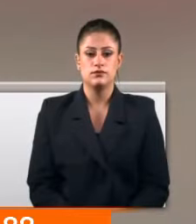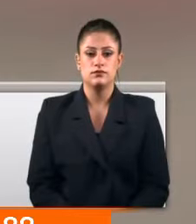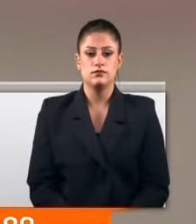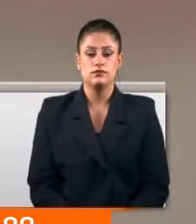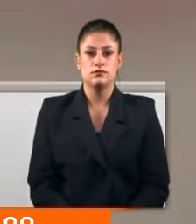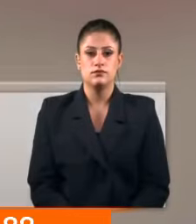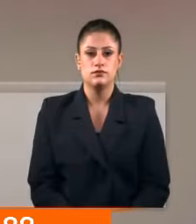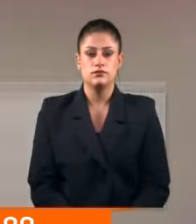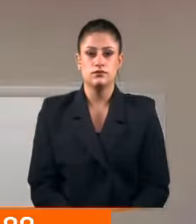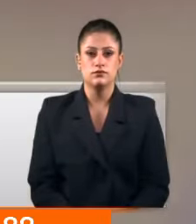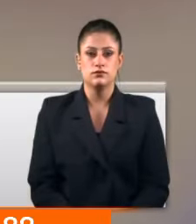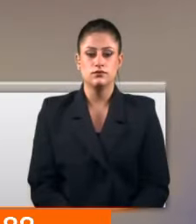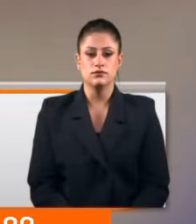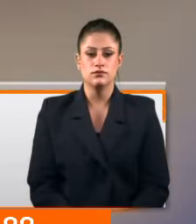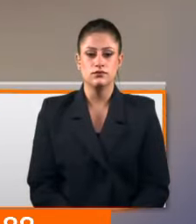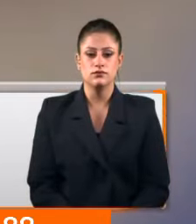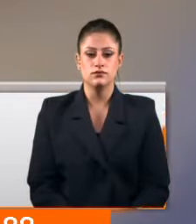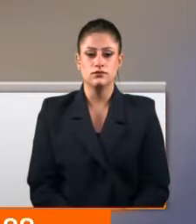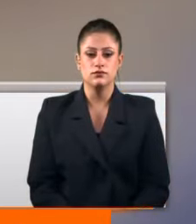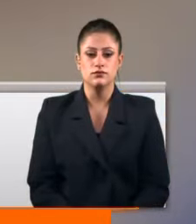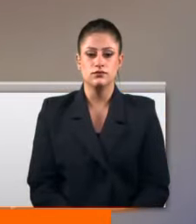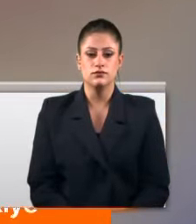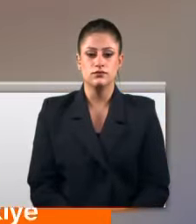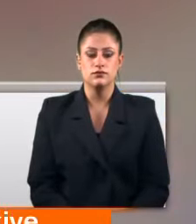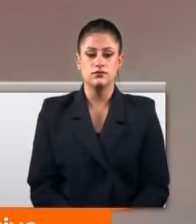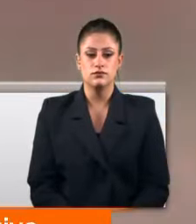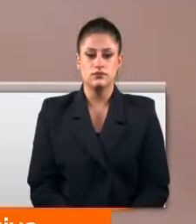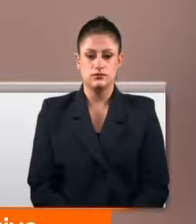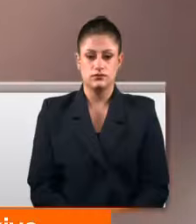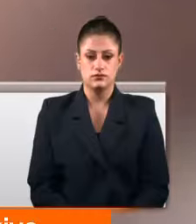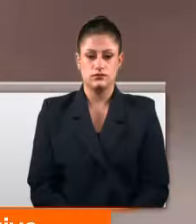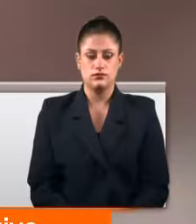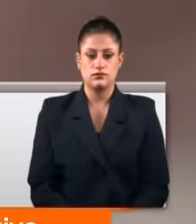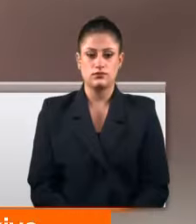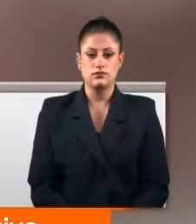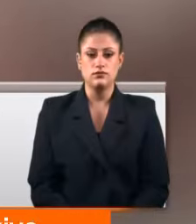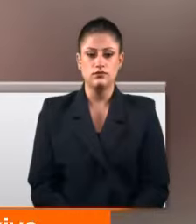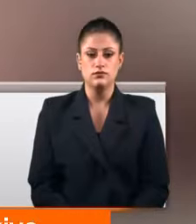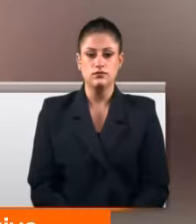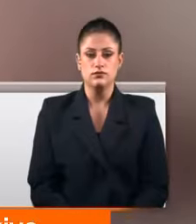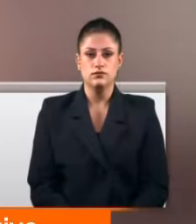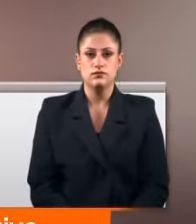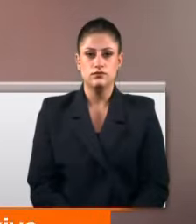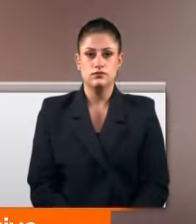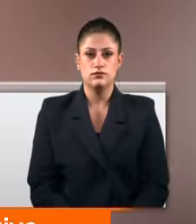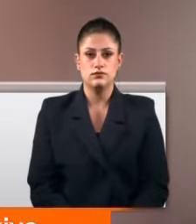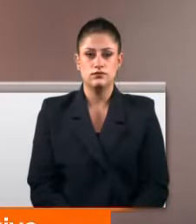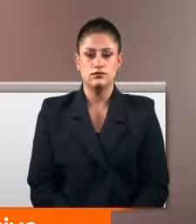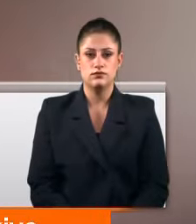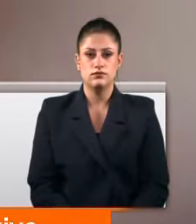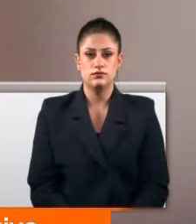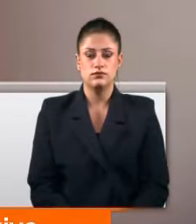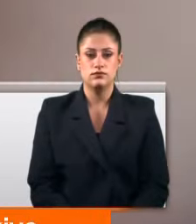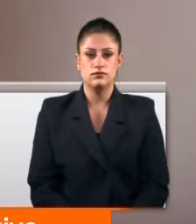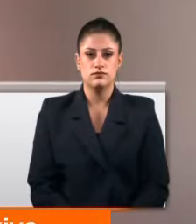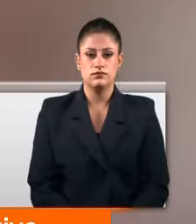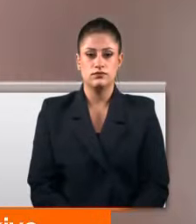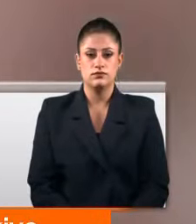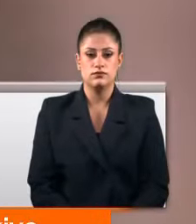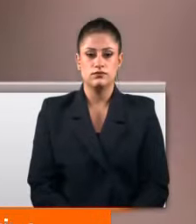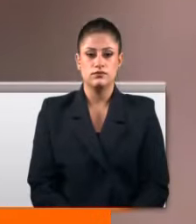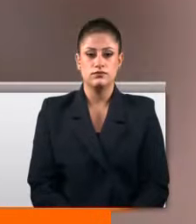Çocuğum kucağımda şehit oldu. 40 gün üzerime bulaşan kanını silmedim, silemedim. 40 gün sonra temizlemek zorunda kaldım. Kucağımda otururken şehit